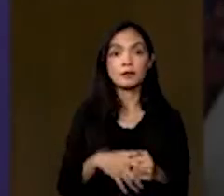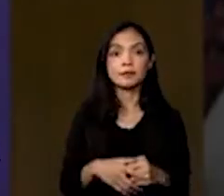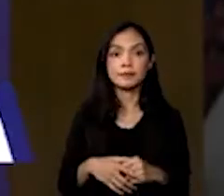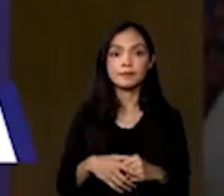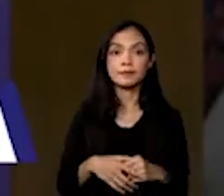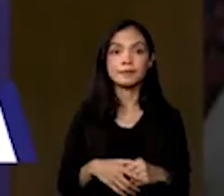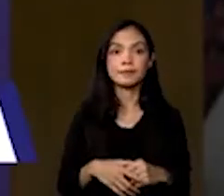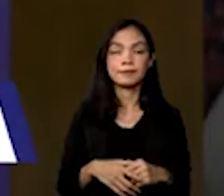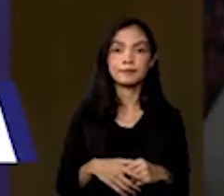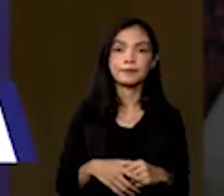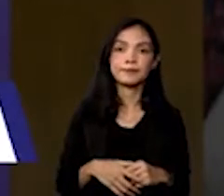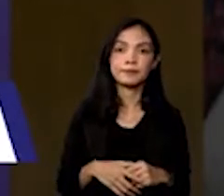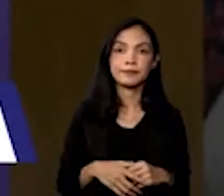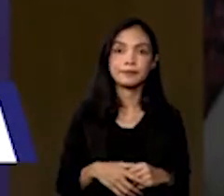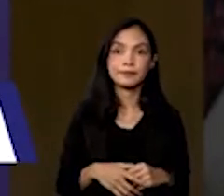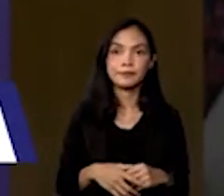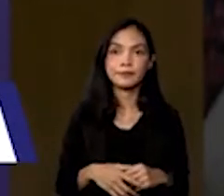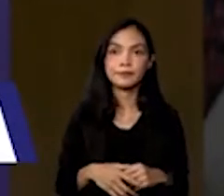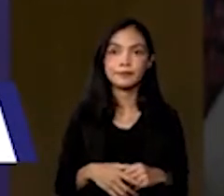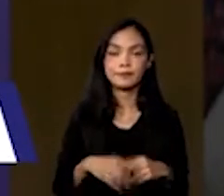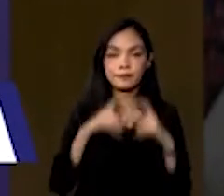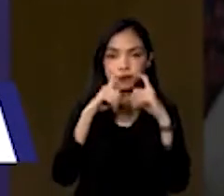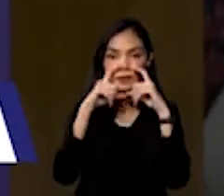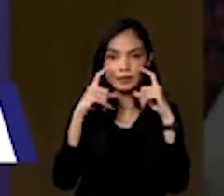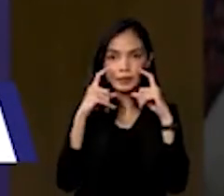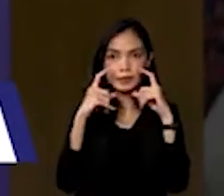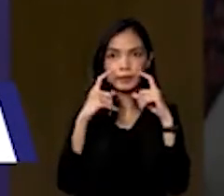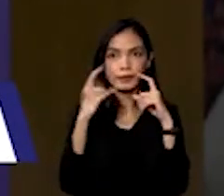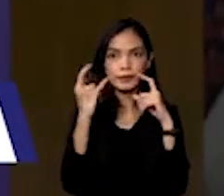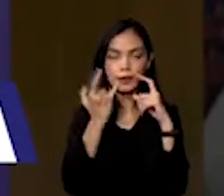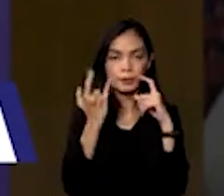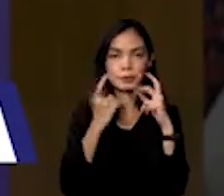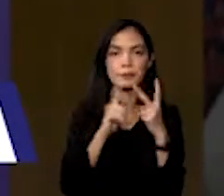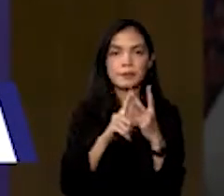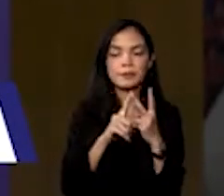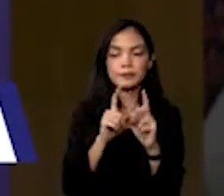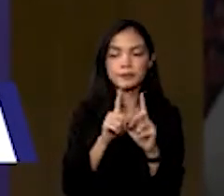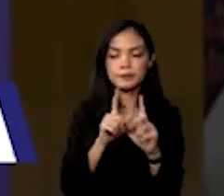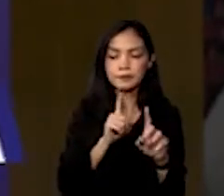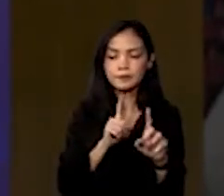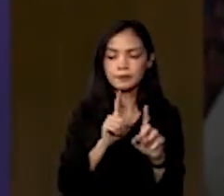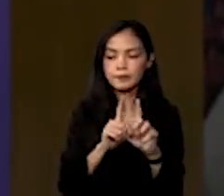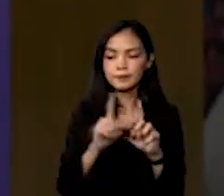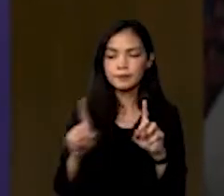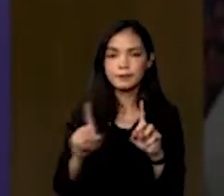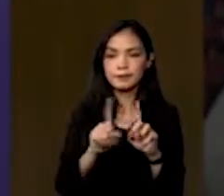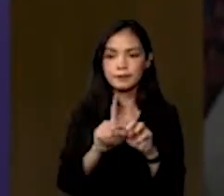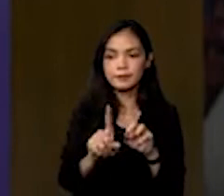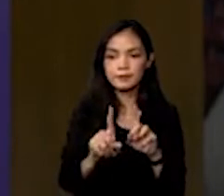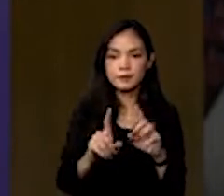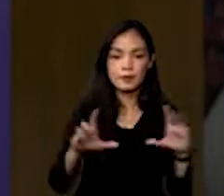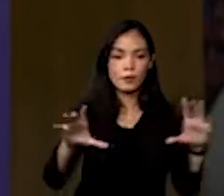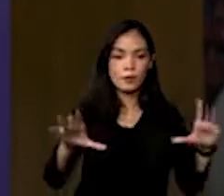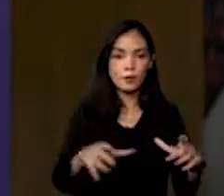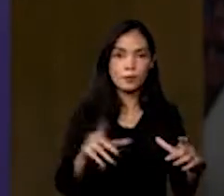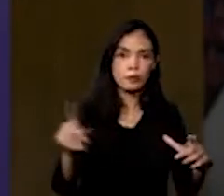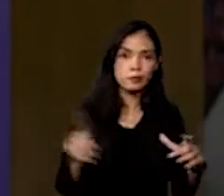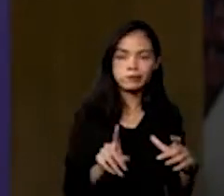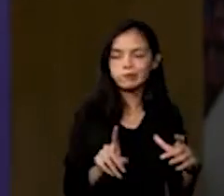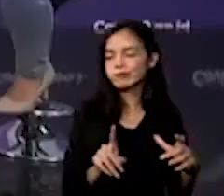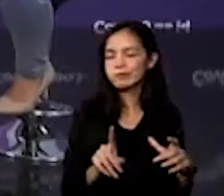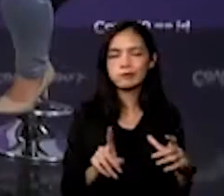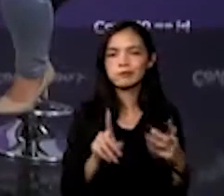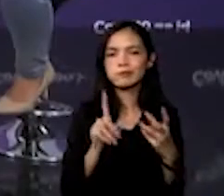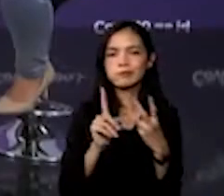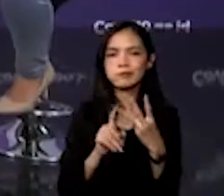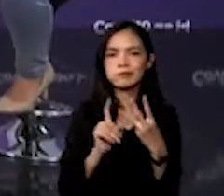tetap memakai masker jaga jarak dan menghindari kerumunan kemudian mencuci tangan menggunakan sabun